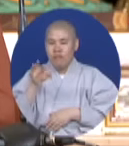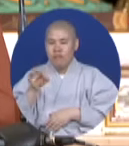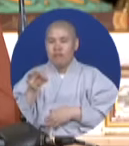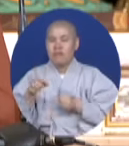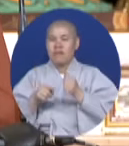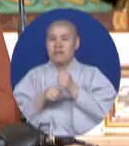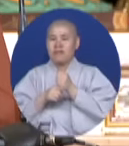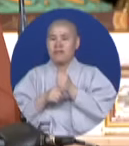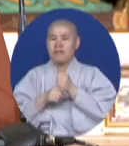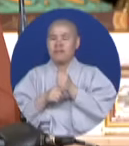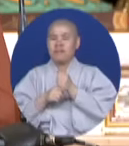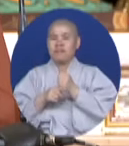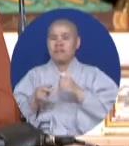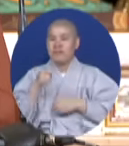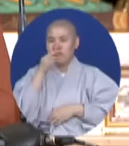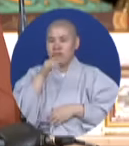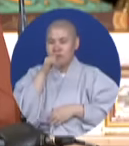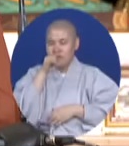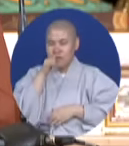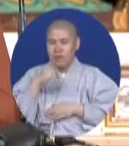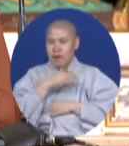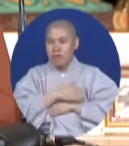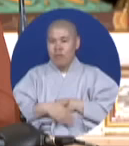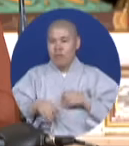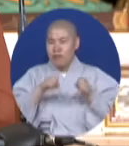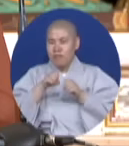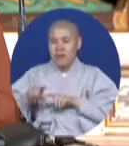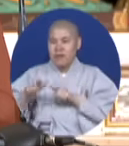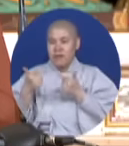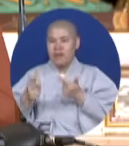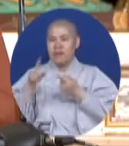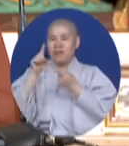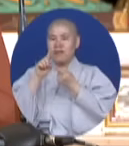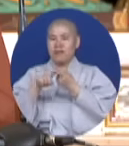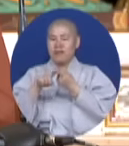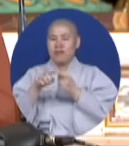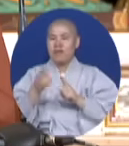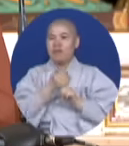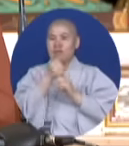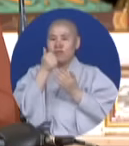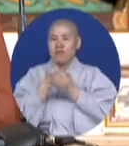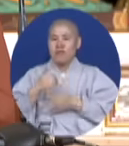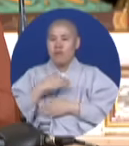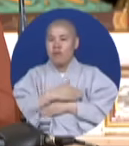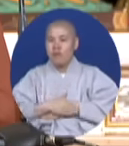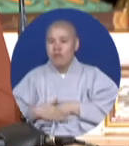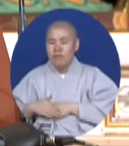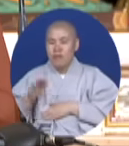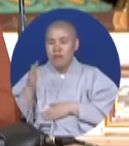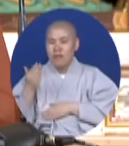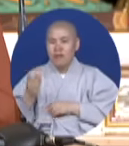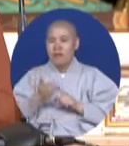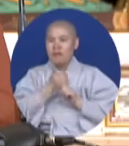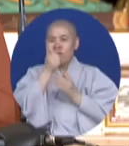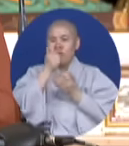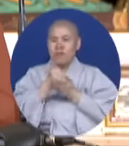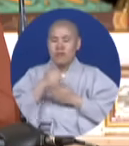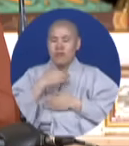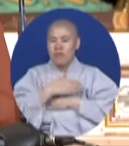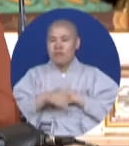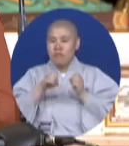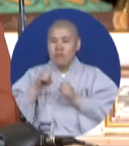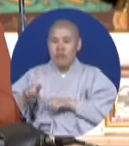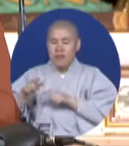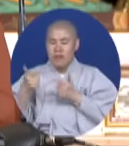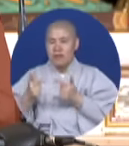중생몸을 버리지 않고 그대로 부처 몸이고 부처 몸을 버리지 않고